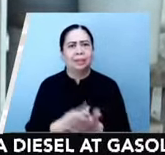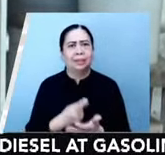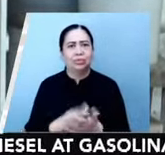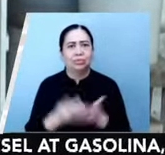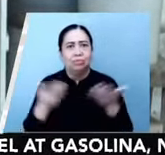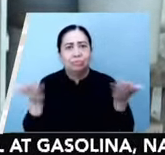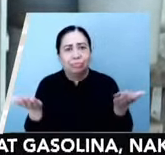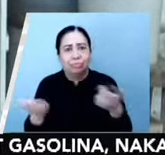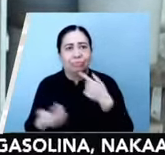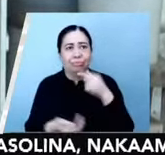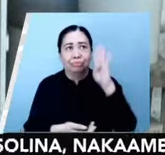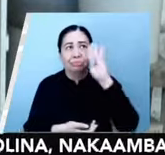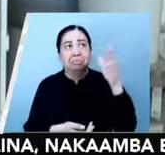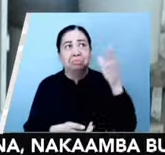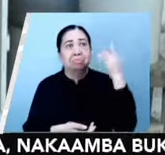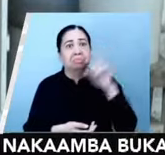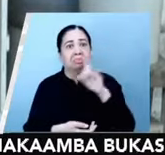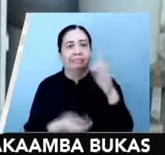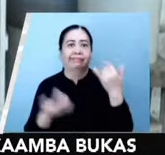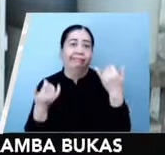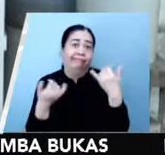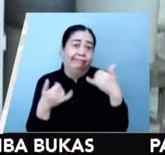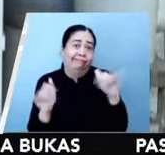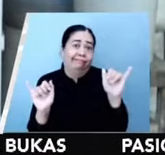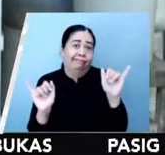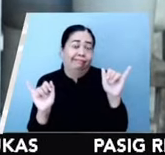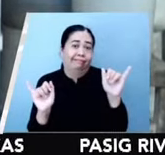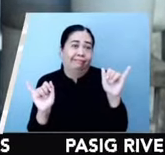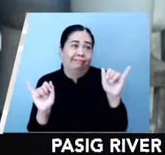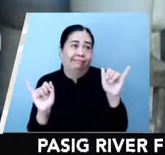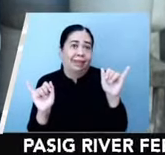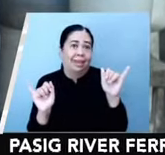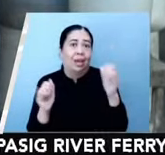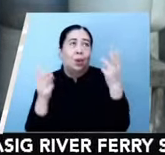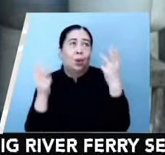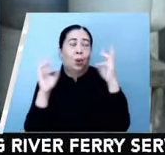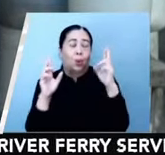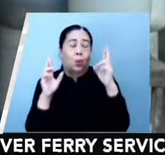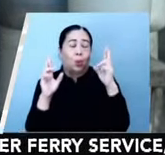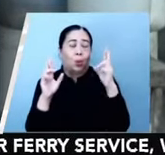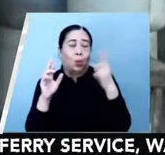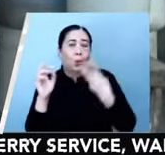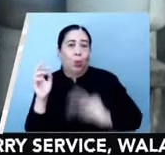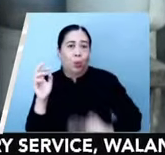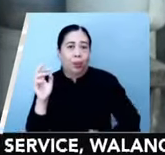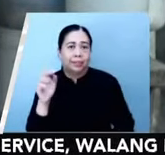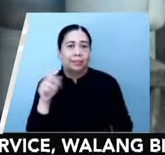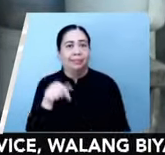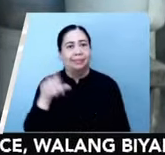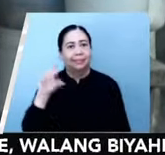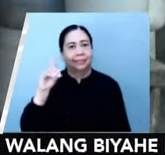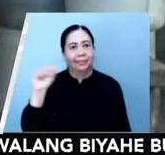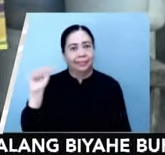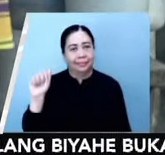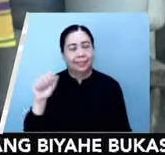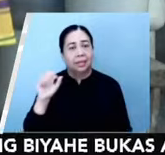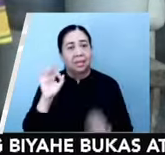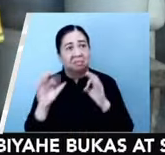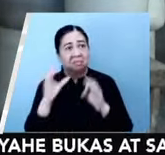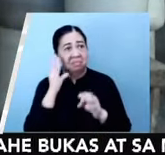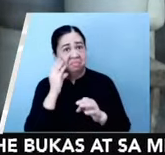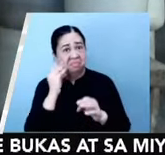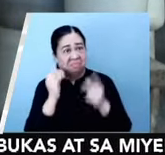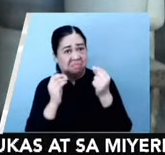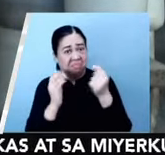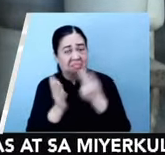Marcos. Nananatili raw yan na aspiration and goal ng Department of Agriculture. At kung mararanasan pa ba natin, yan